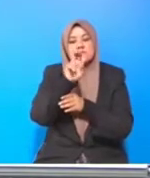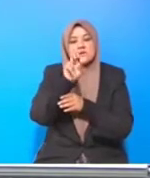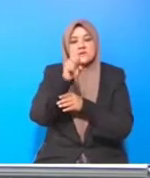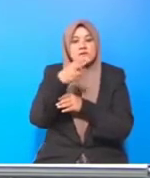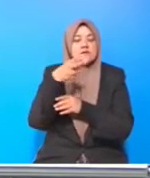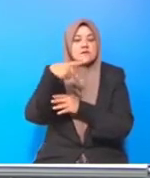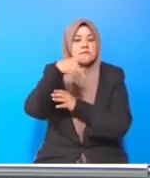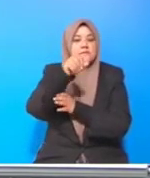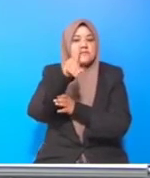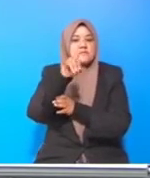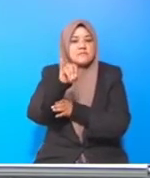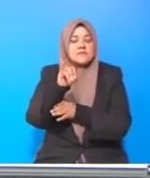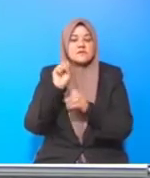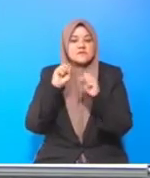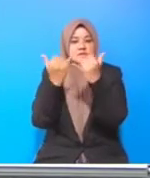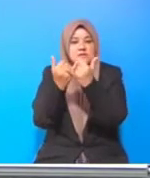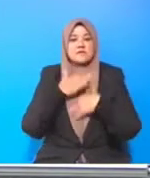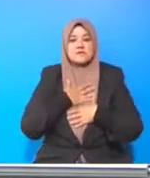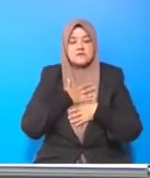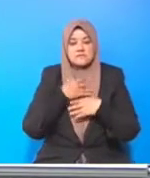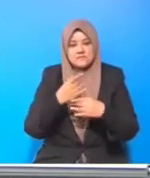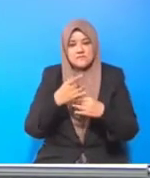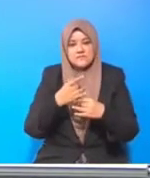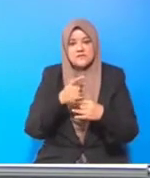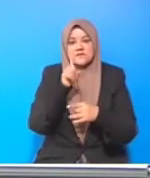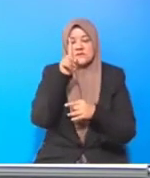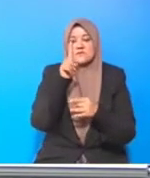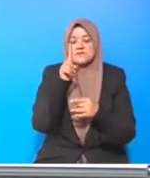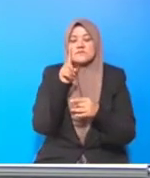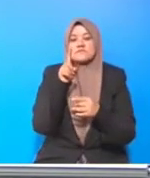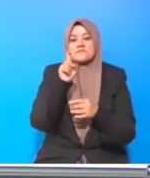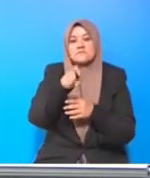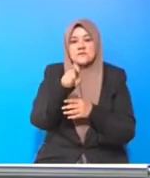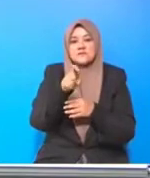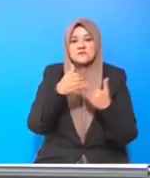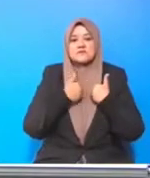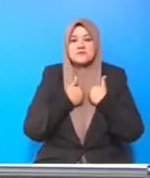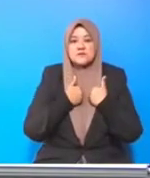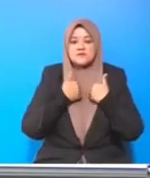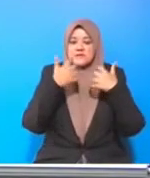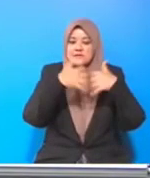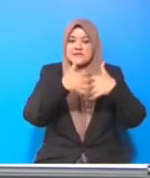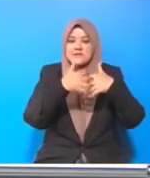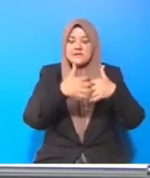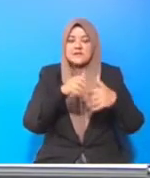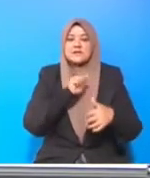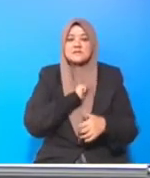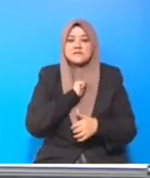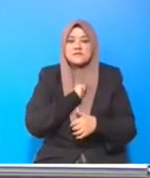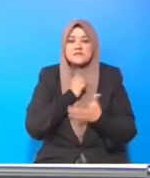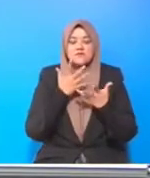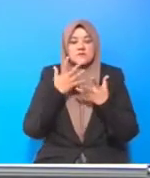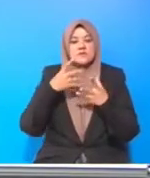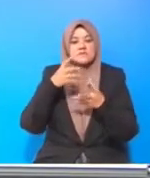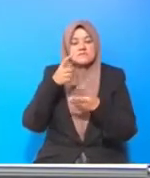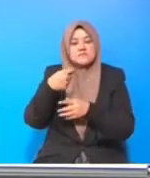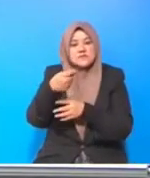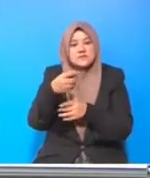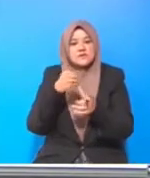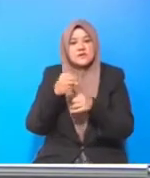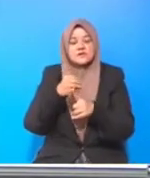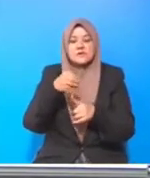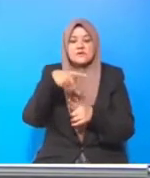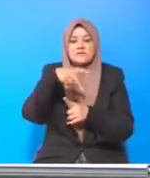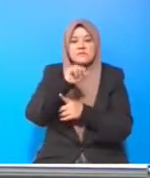dipatuhi oleh mana-mana syarakat yang berminat satunya mesti mempunyai hilang sendiri sama ada di Pajak ataupun di